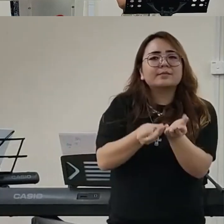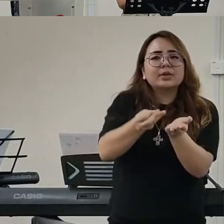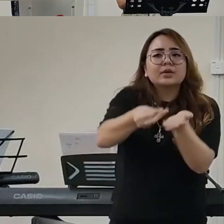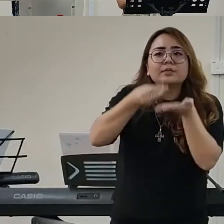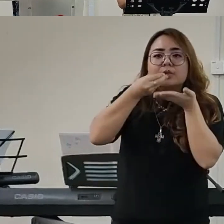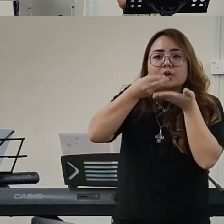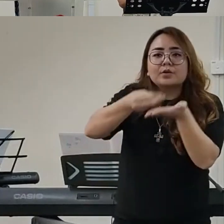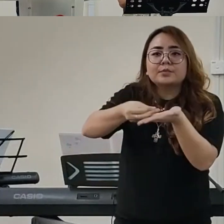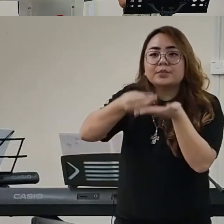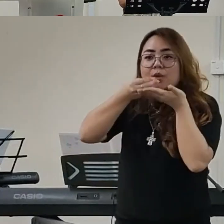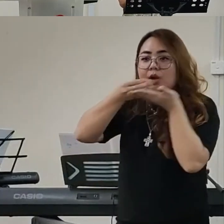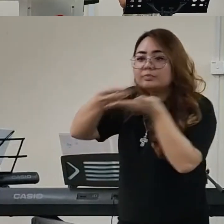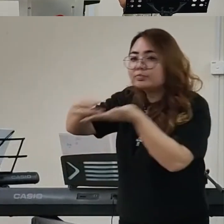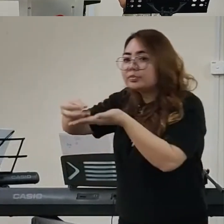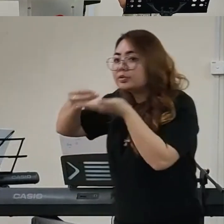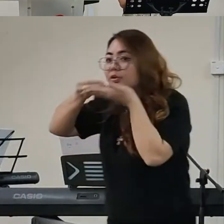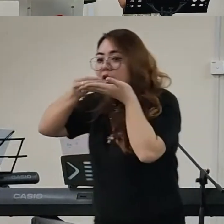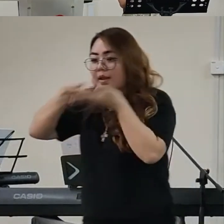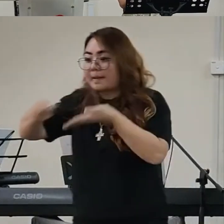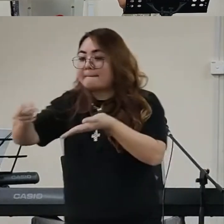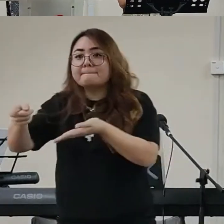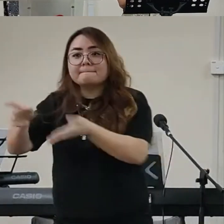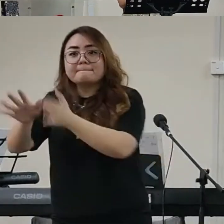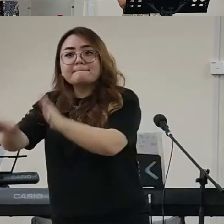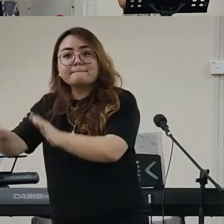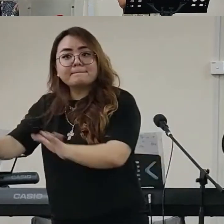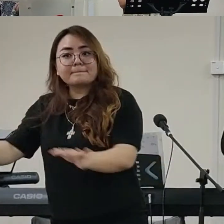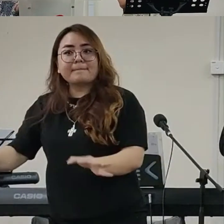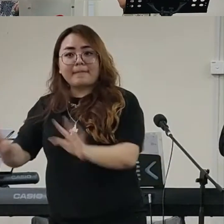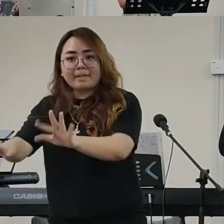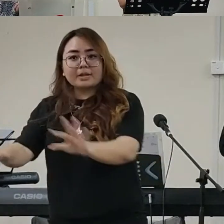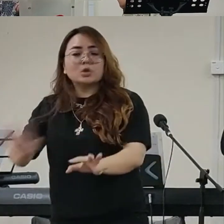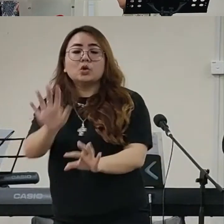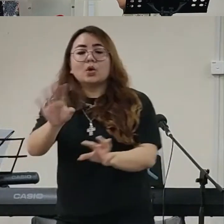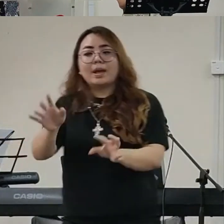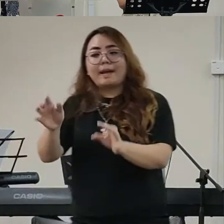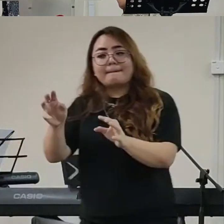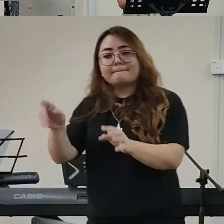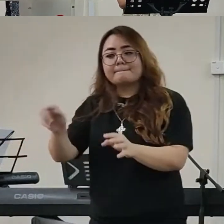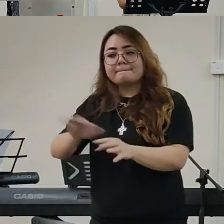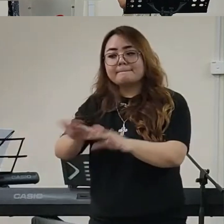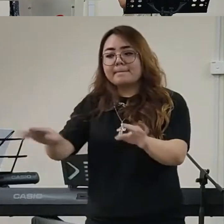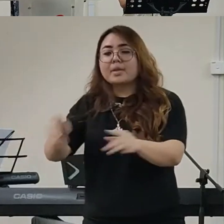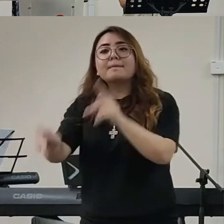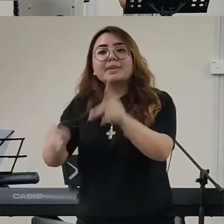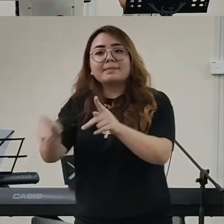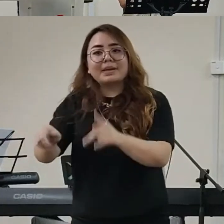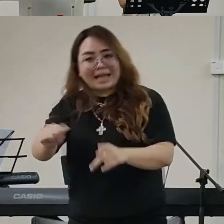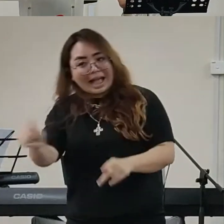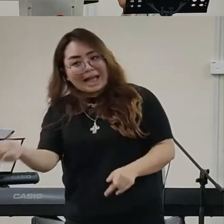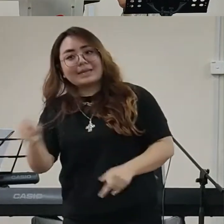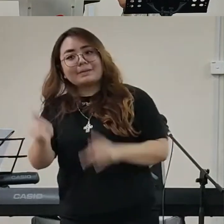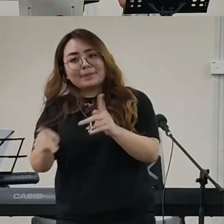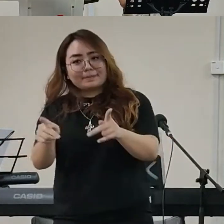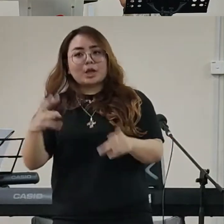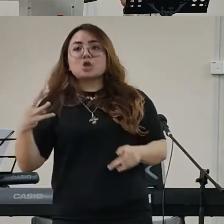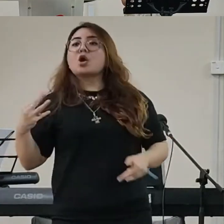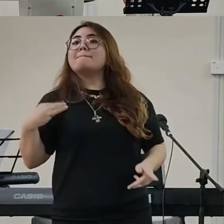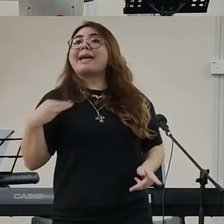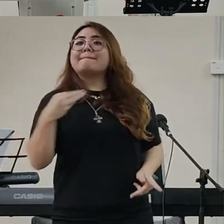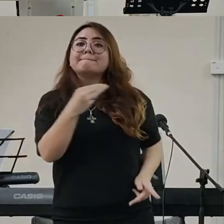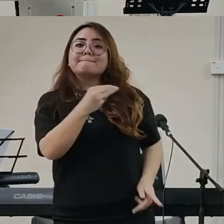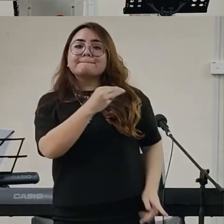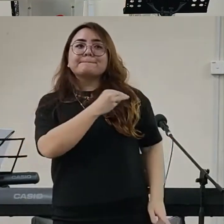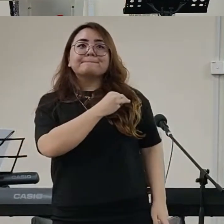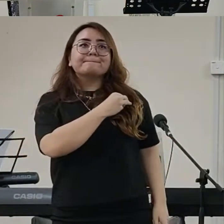不牧养羊群。 Verse 4, the weak you have not strengthened, nor have you healed